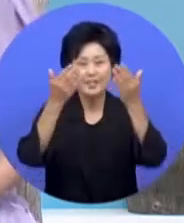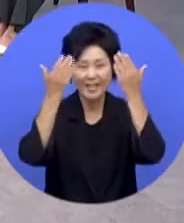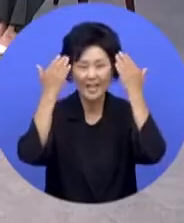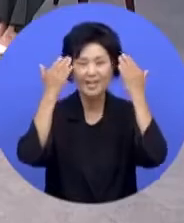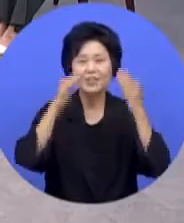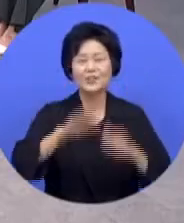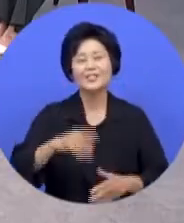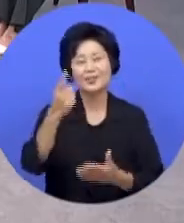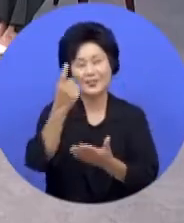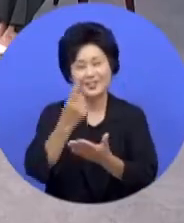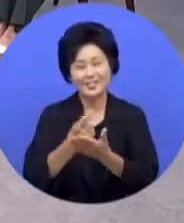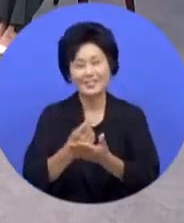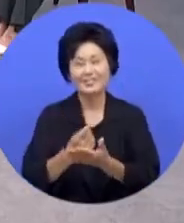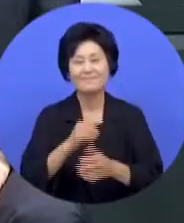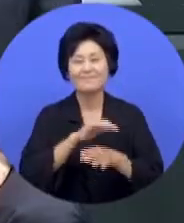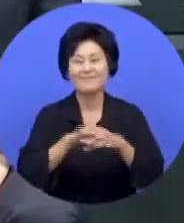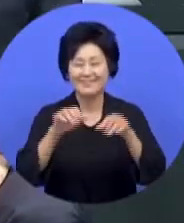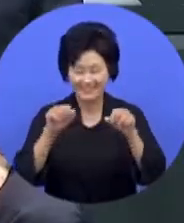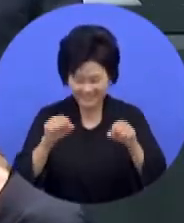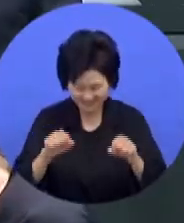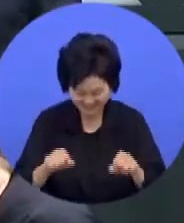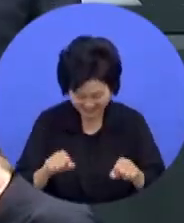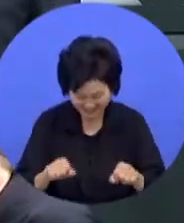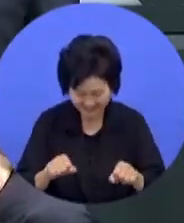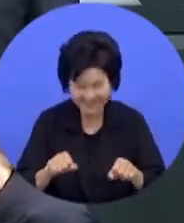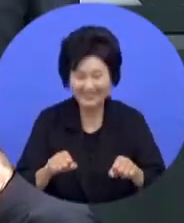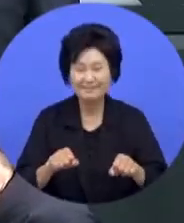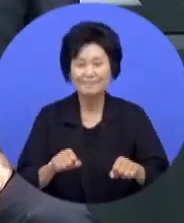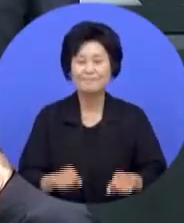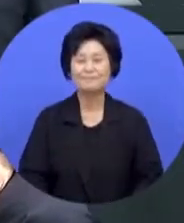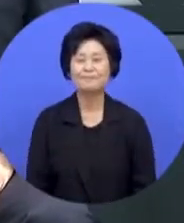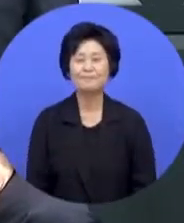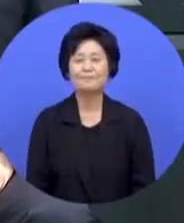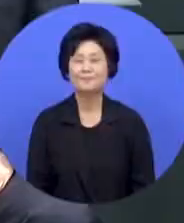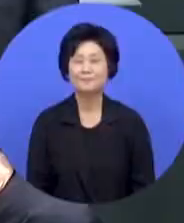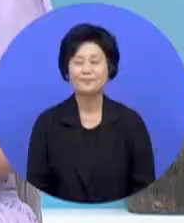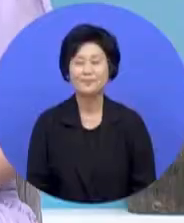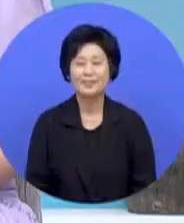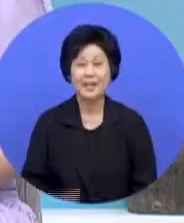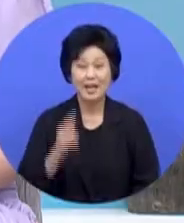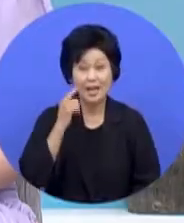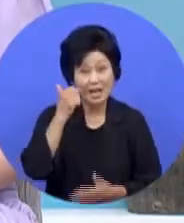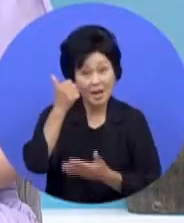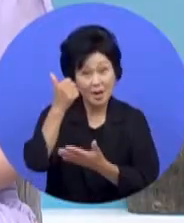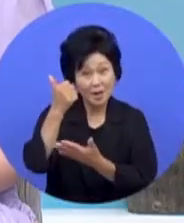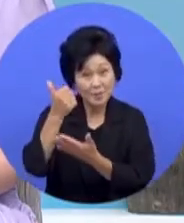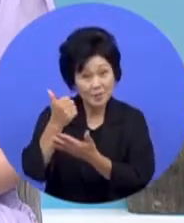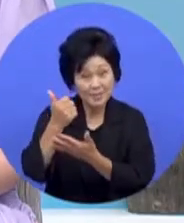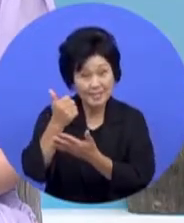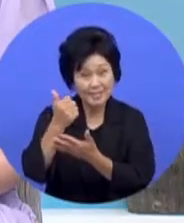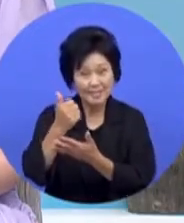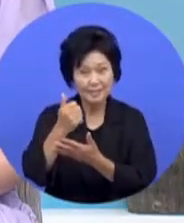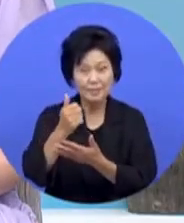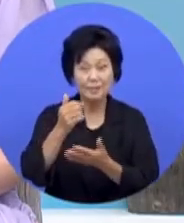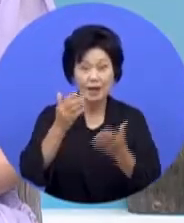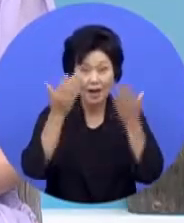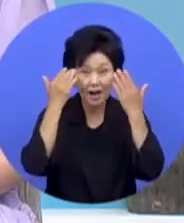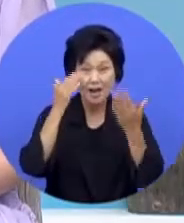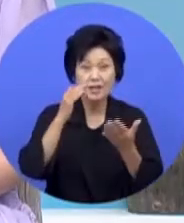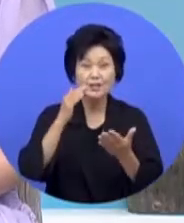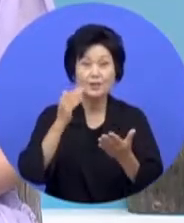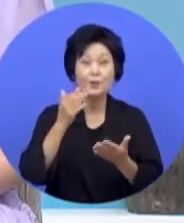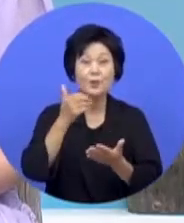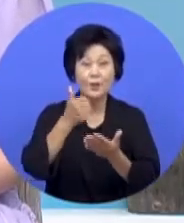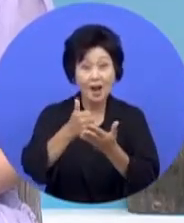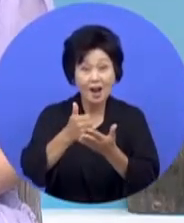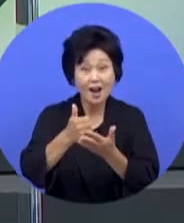안녕하세요. 반갑습니다. 반갑습니다. 어서 오세요. 반갑습니다. 네, 어서 오세요. 네. 자, 목사님, 교장 선생님으로 섬기시는데 먼저 한 분 자기소개 좀